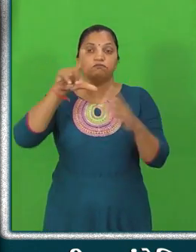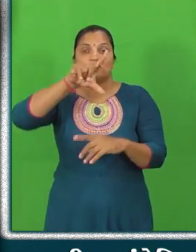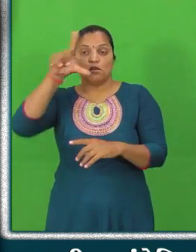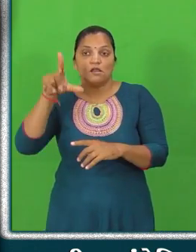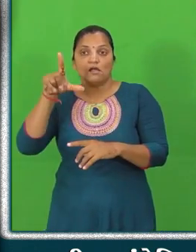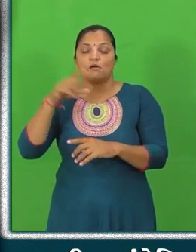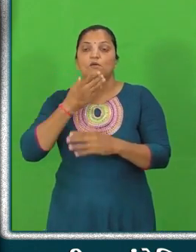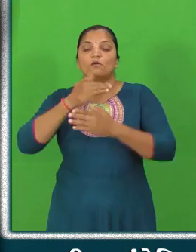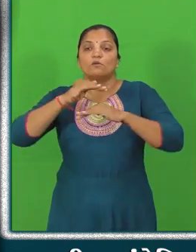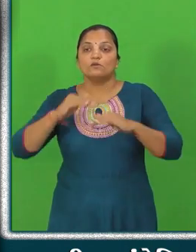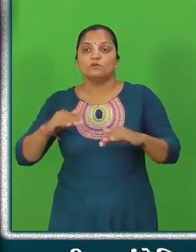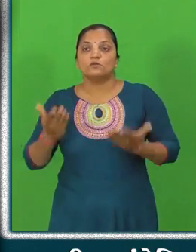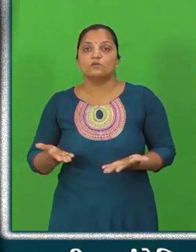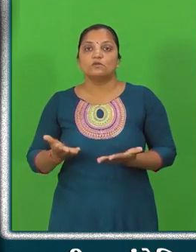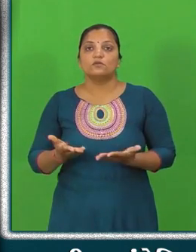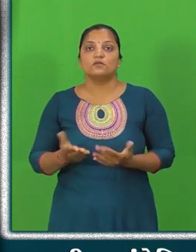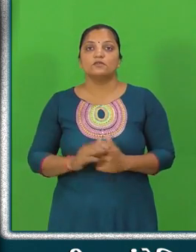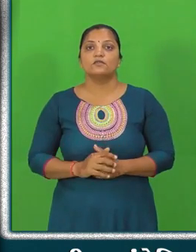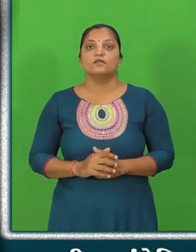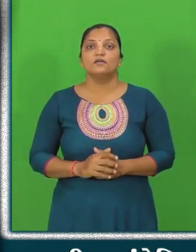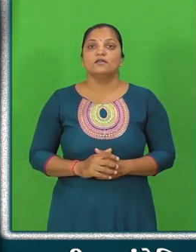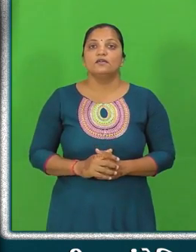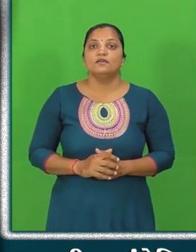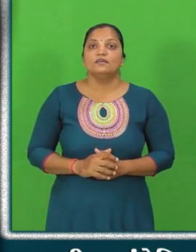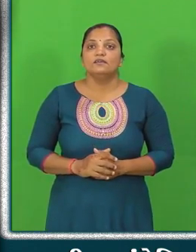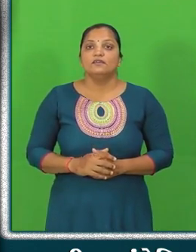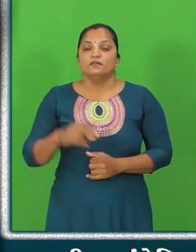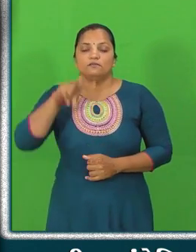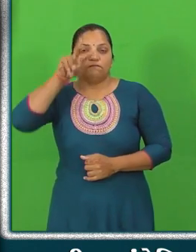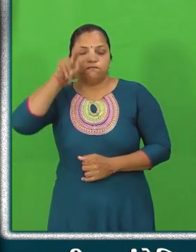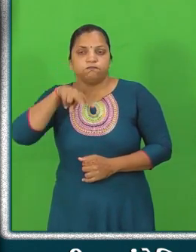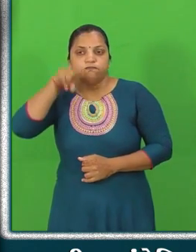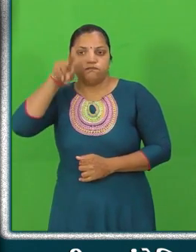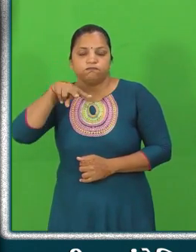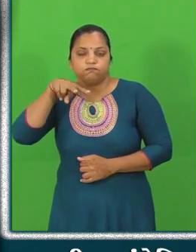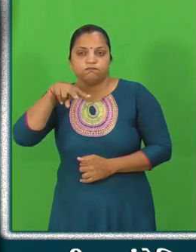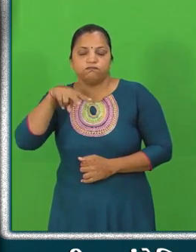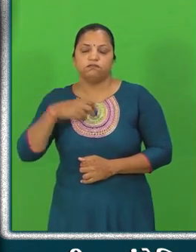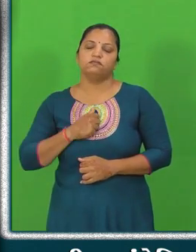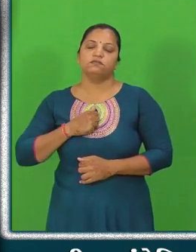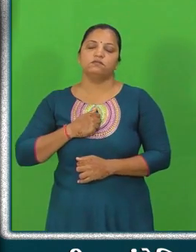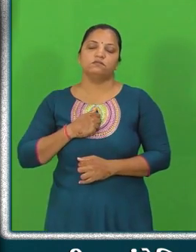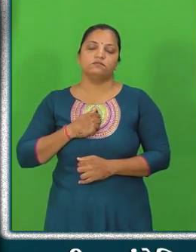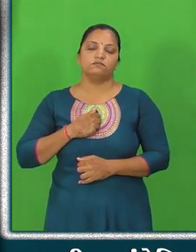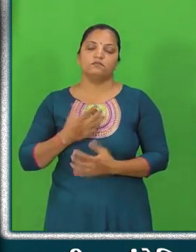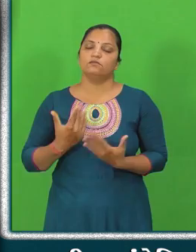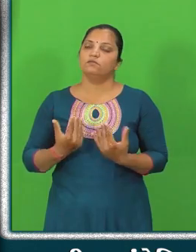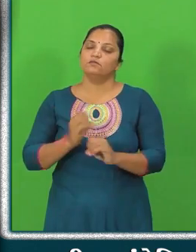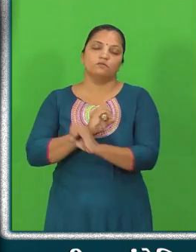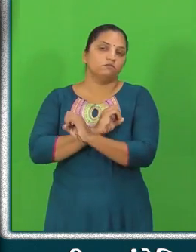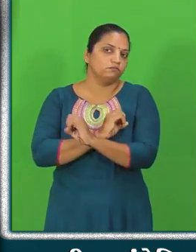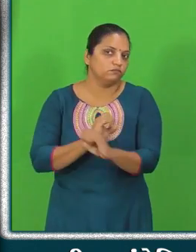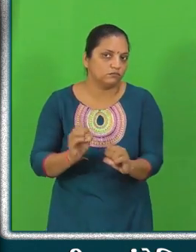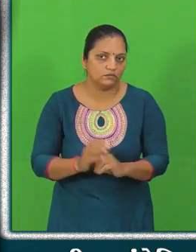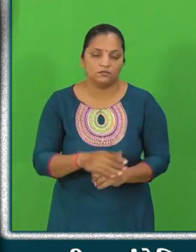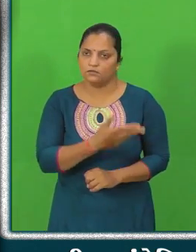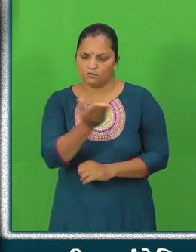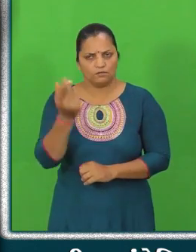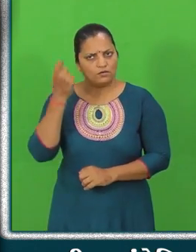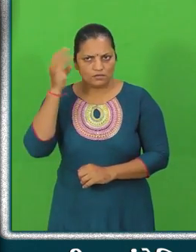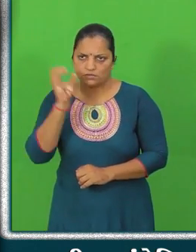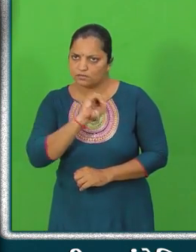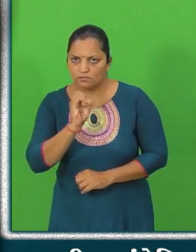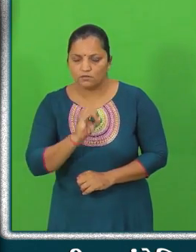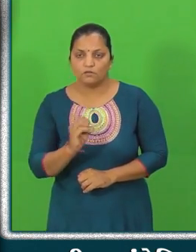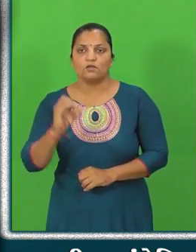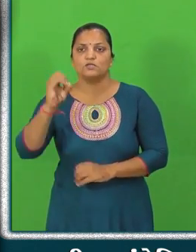લાખો વિદ્યાર્થીઓ છે અને લાખો પોસ્ટને જો અમે બેસીને અહીંયા જોવા જઈએ તો એ અમારા માટે પણ શક્ય નથી બની શકે એવું. તમે ન સમજ પડે